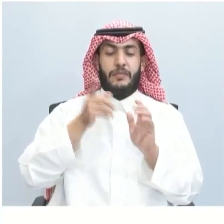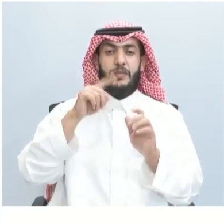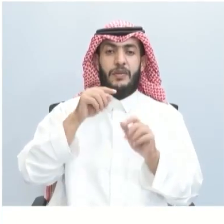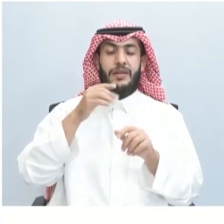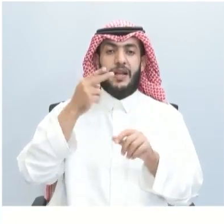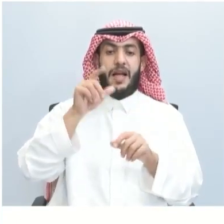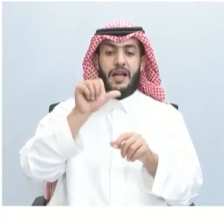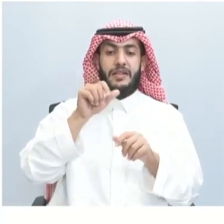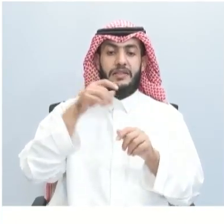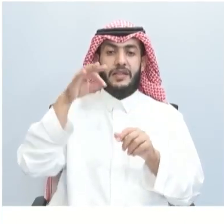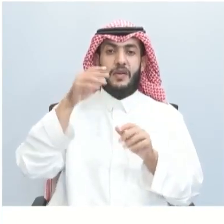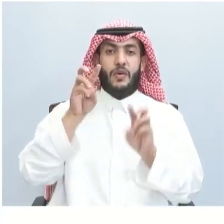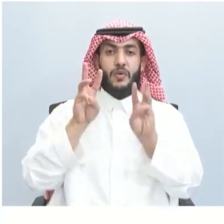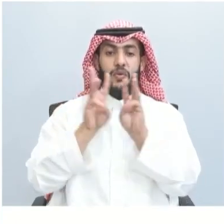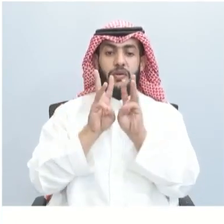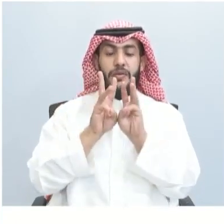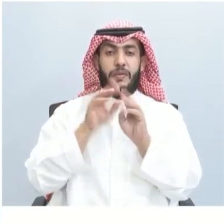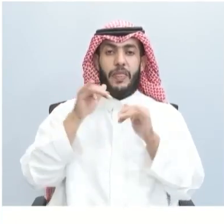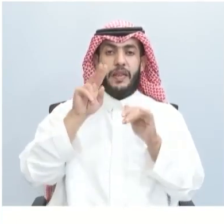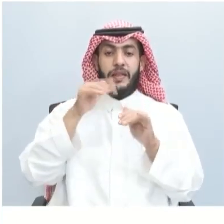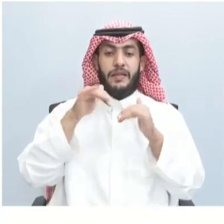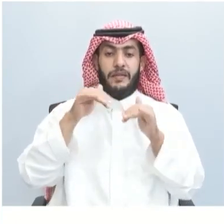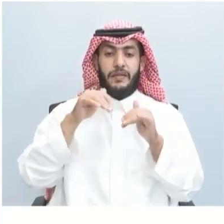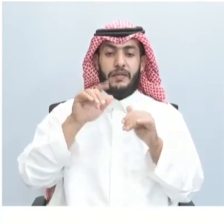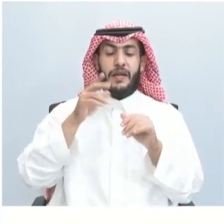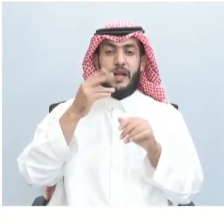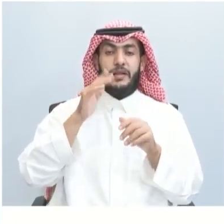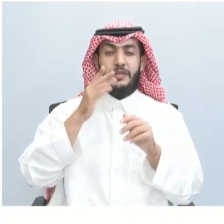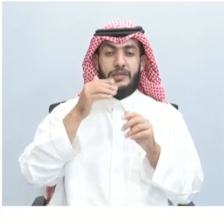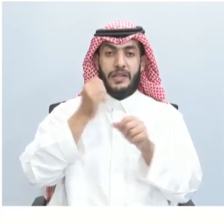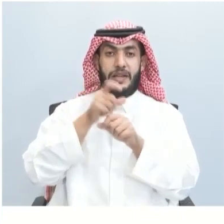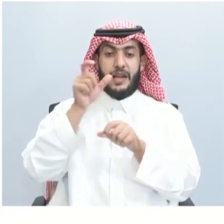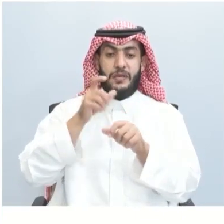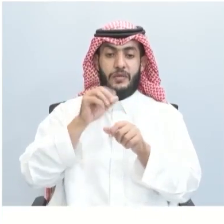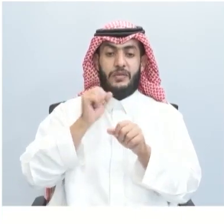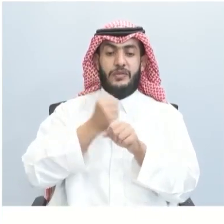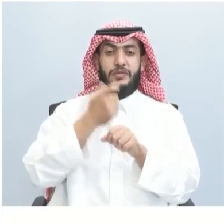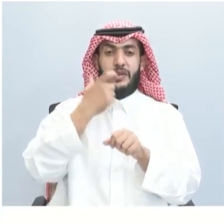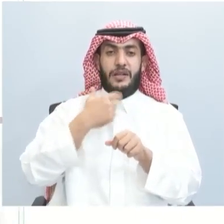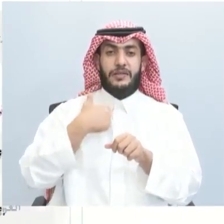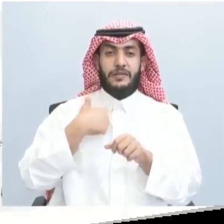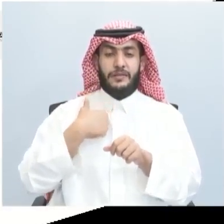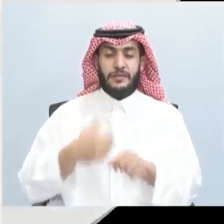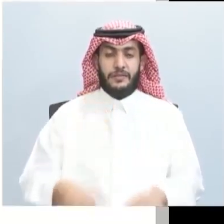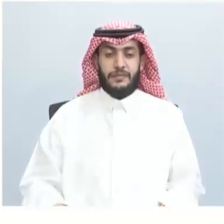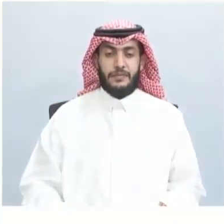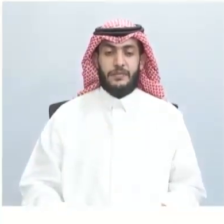تعرفنا على عرض صفحه الكترونيه هناك طريقتين للعرض العرض من جانب العميل والعرض من جانب